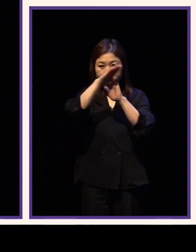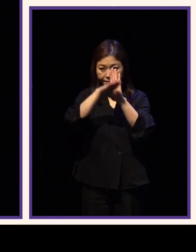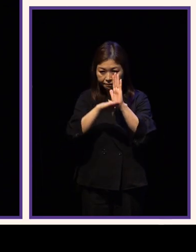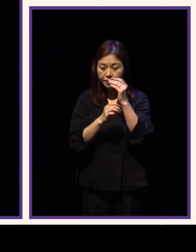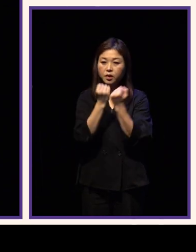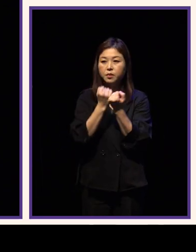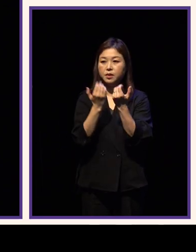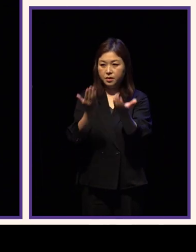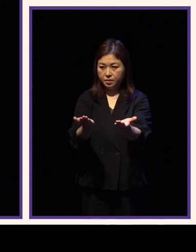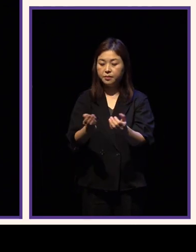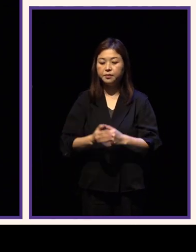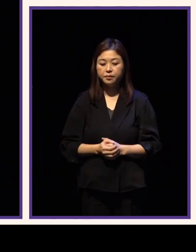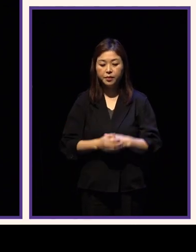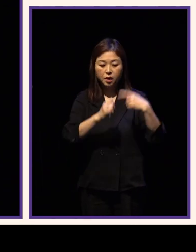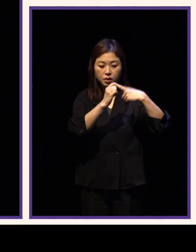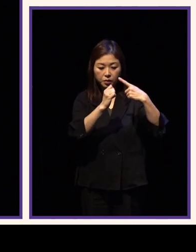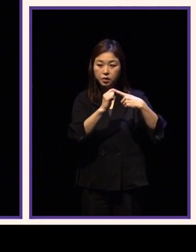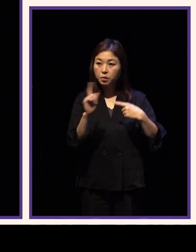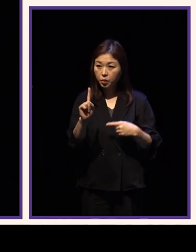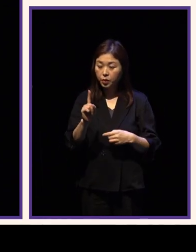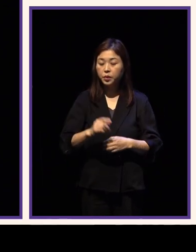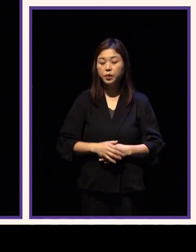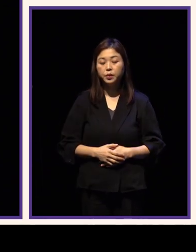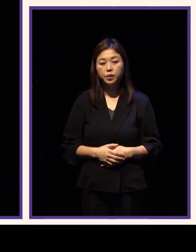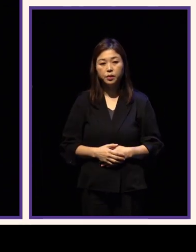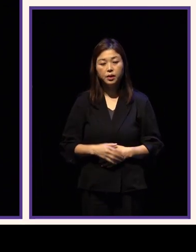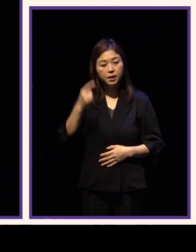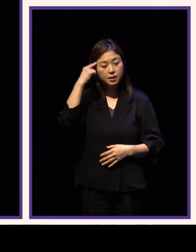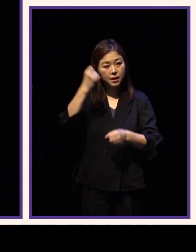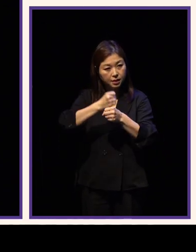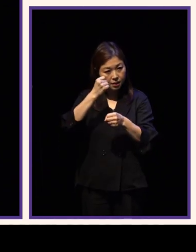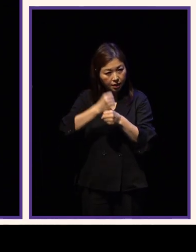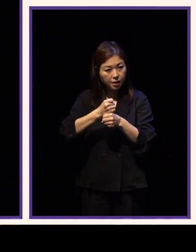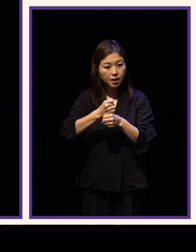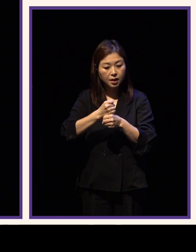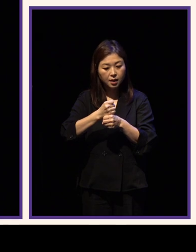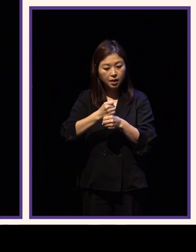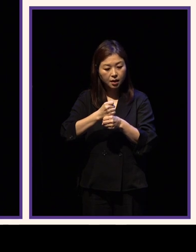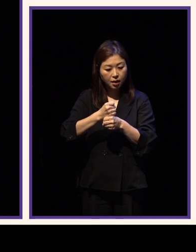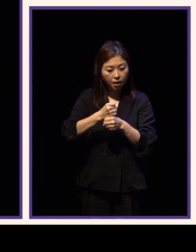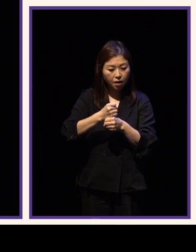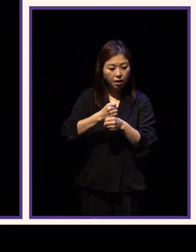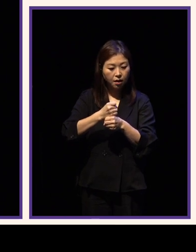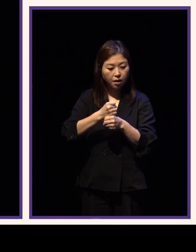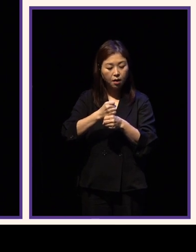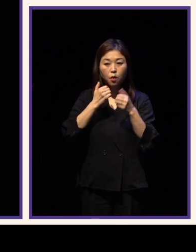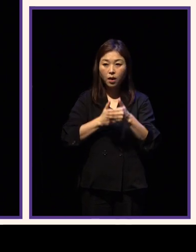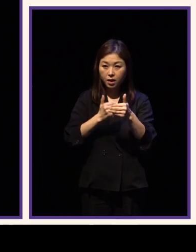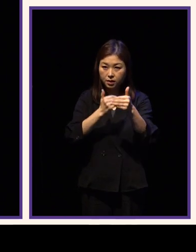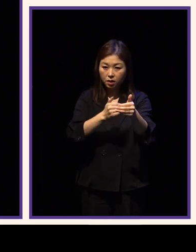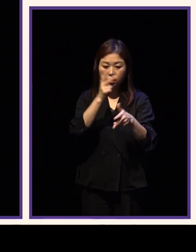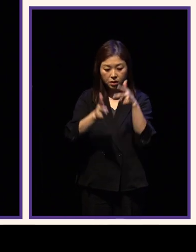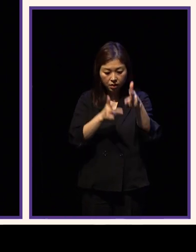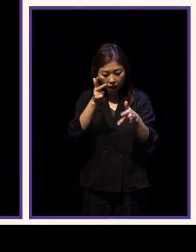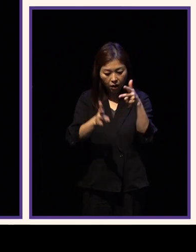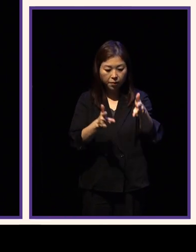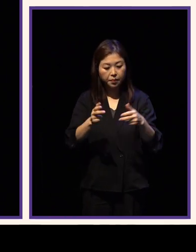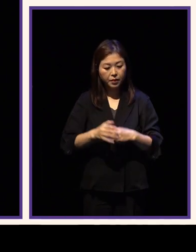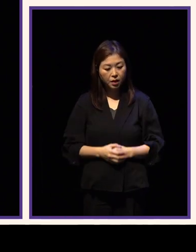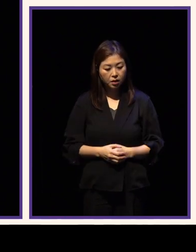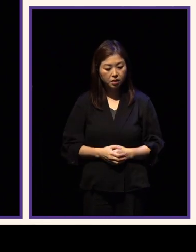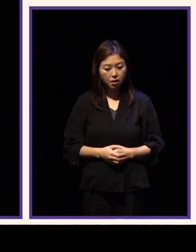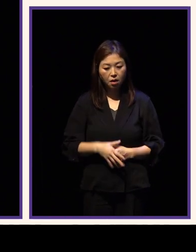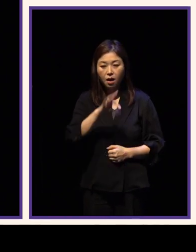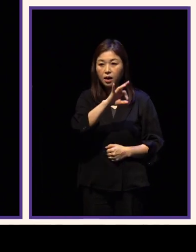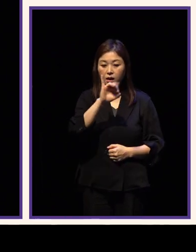설명드리겠습니다. 첫 번째 순서는 창작의 가정 사업입니다. 이윤희 예술창작